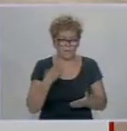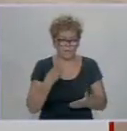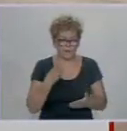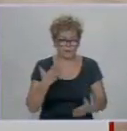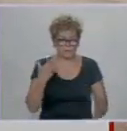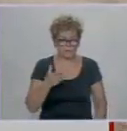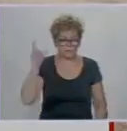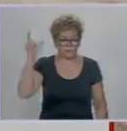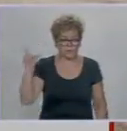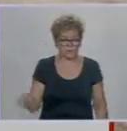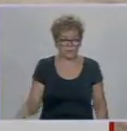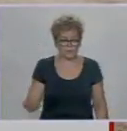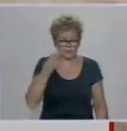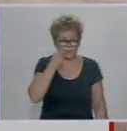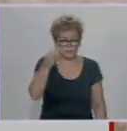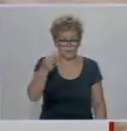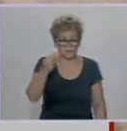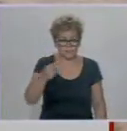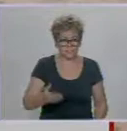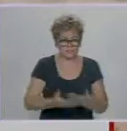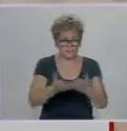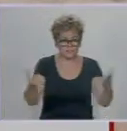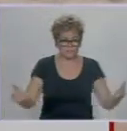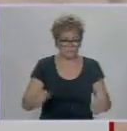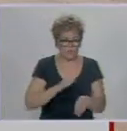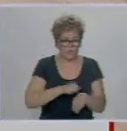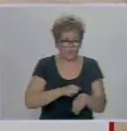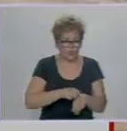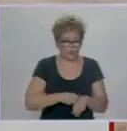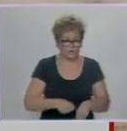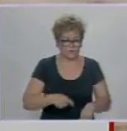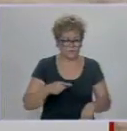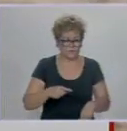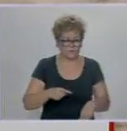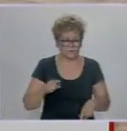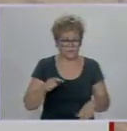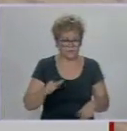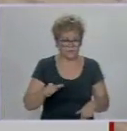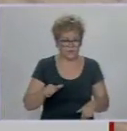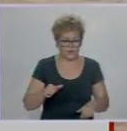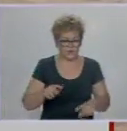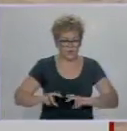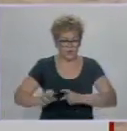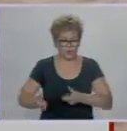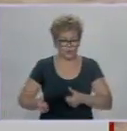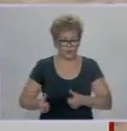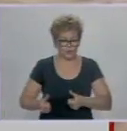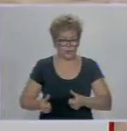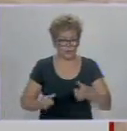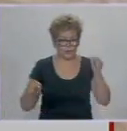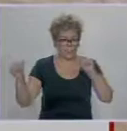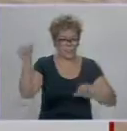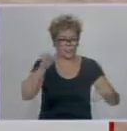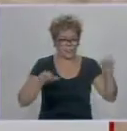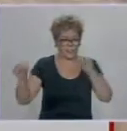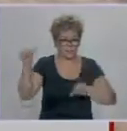ce o să se întâmple cu populația de aici. Ferească Domnul să nu fie deșeuri radioactive, cum au spus că au transportat petrol de la Târgu